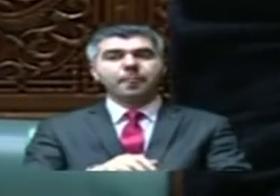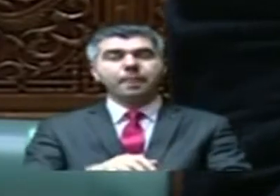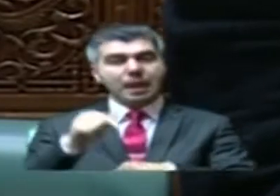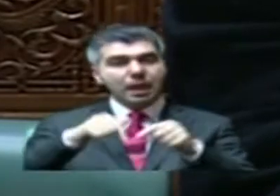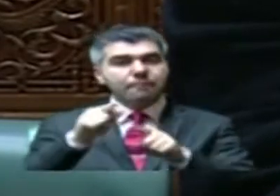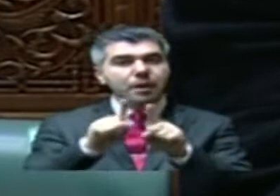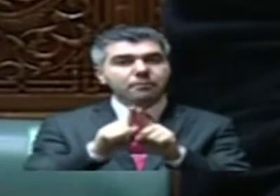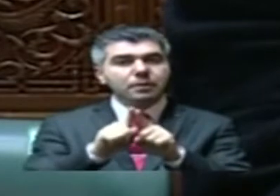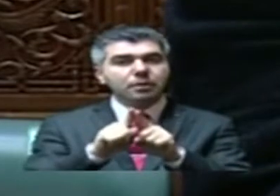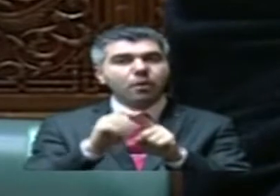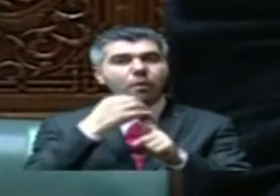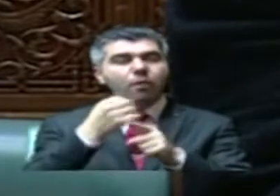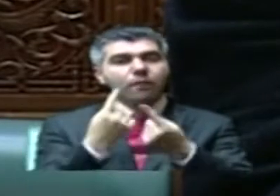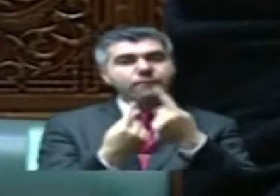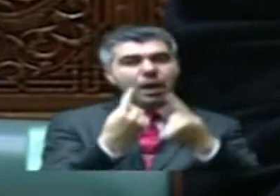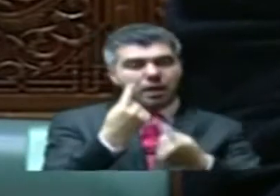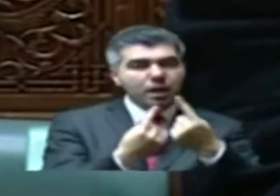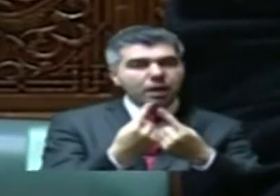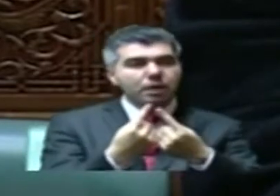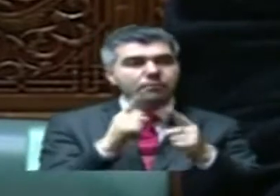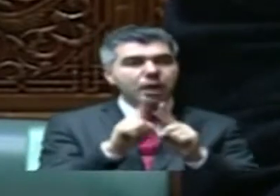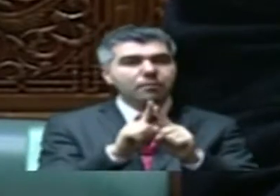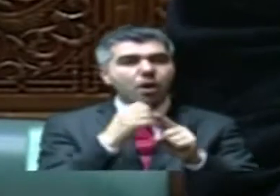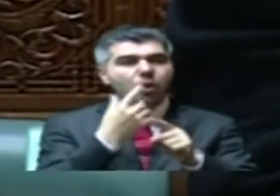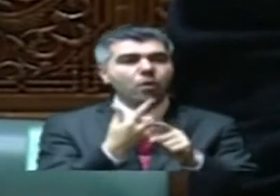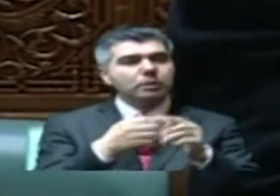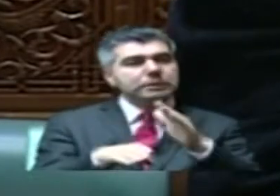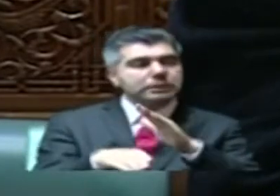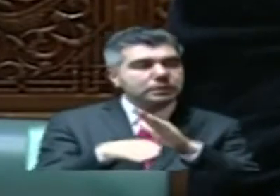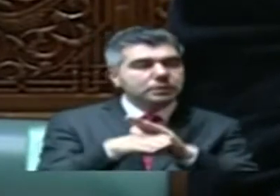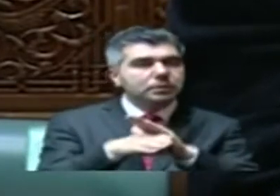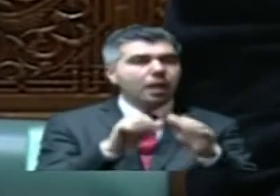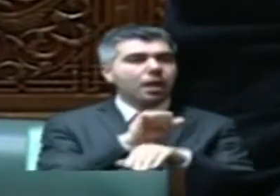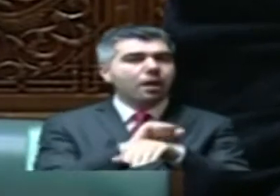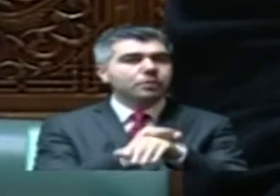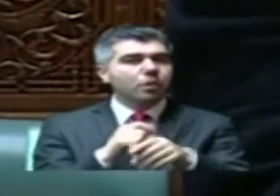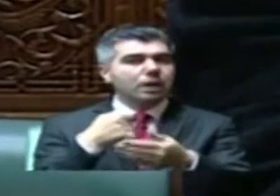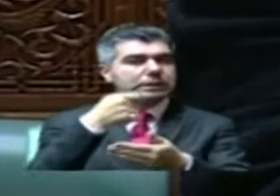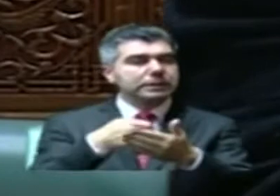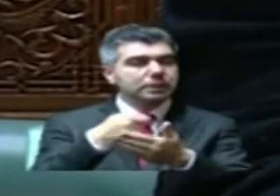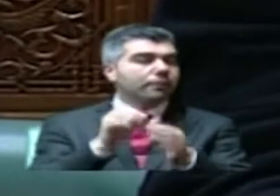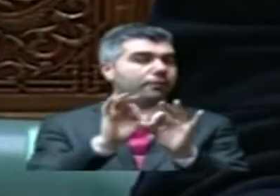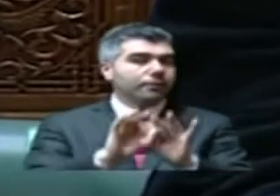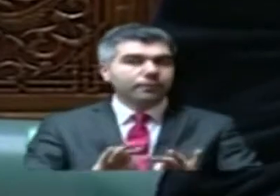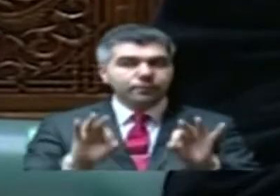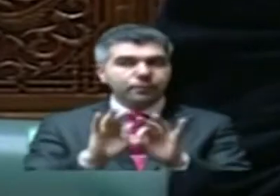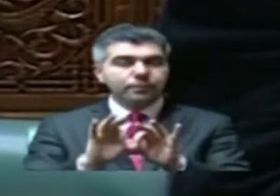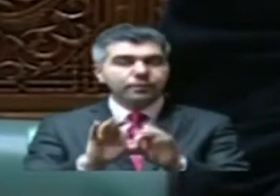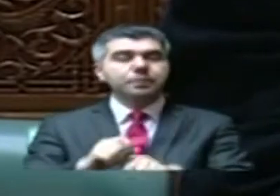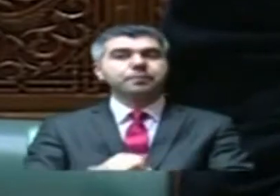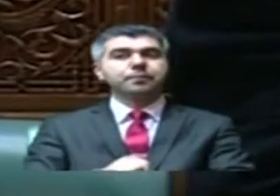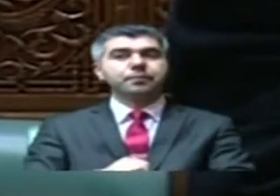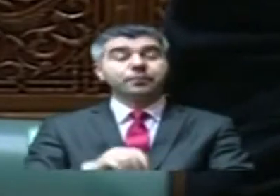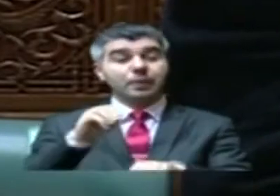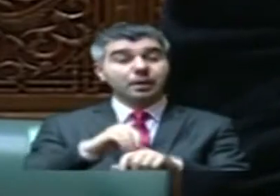تفسح المجال أيضا لانتهاكات أخرى كالتصريح والطرد التعسفي والإيقاف المستمر عن العمل دون أدنى الحقوق. بالنسبة